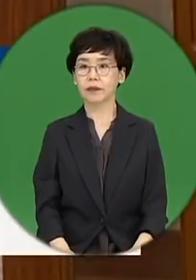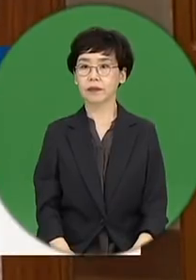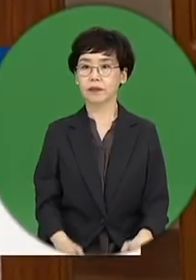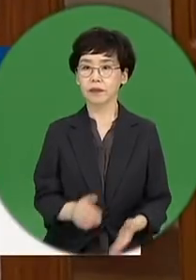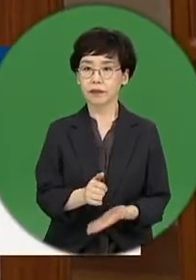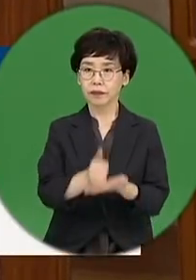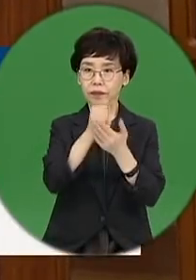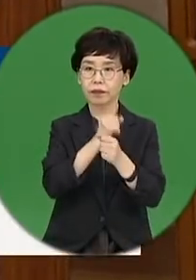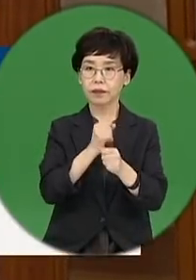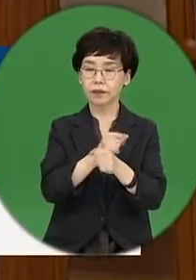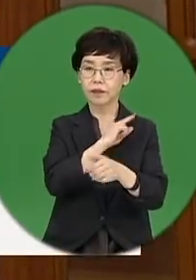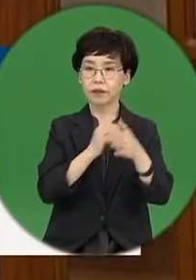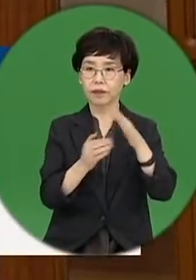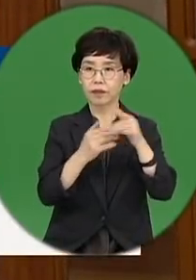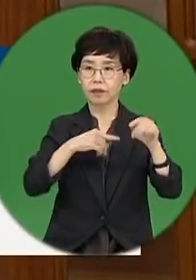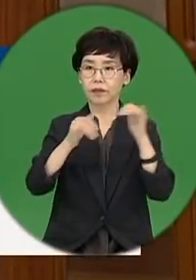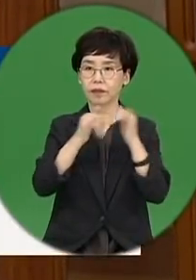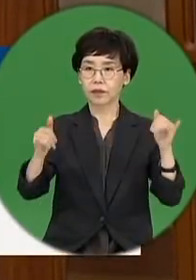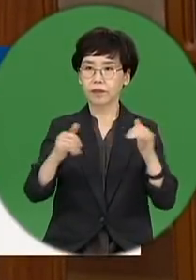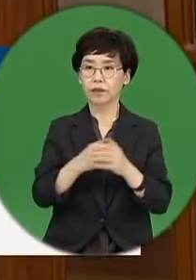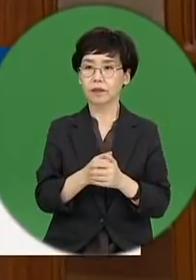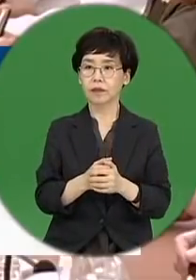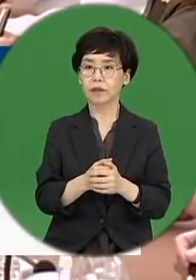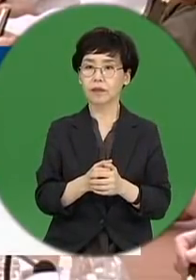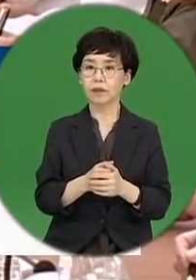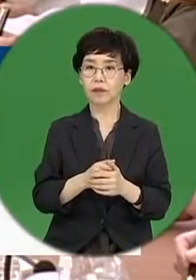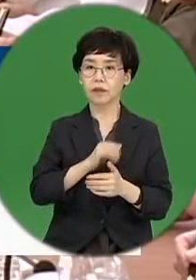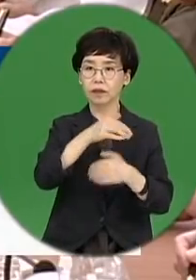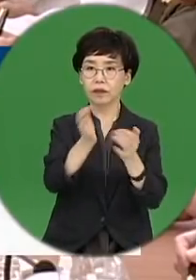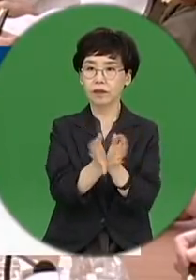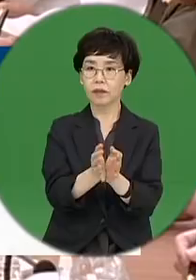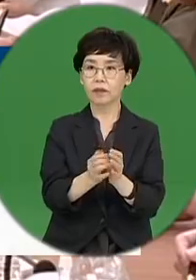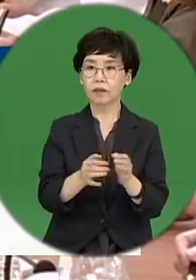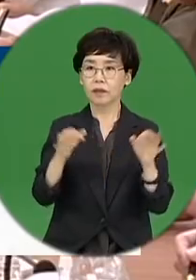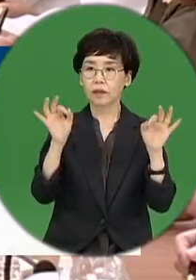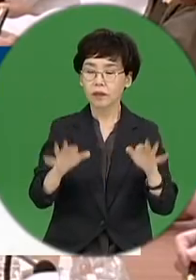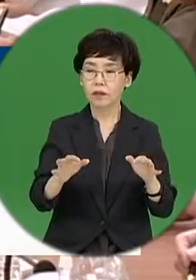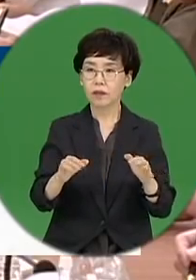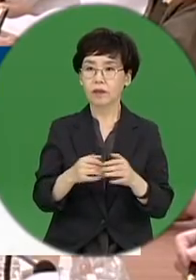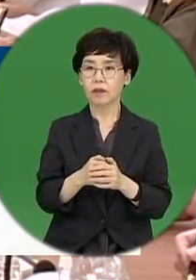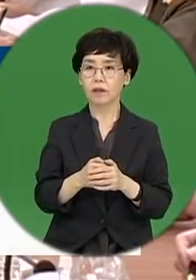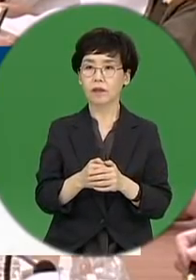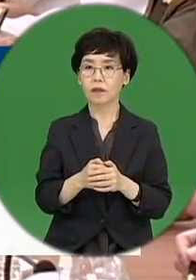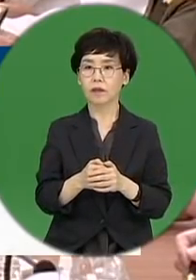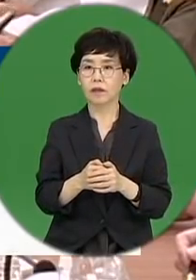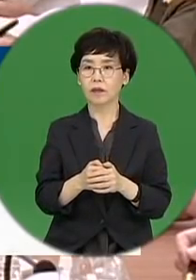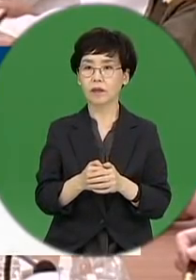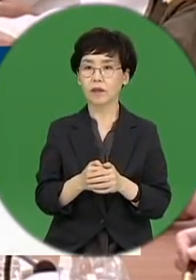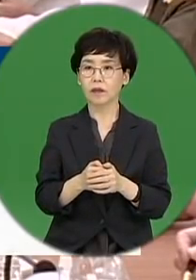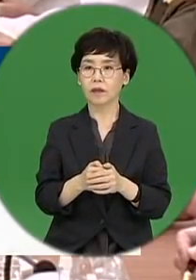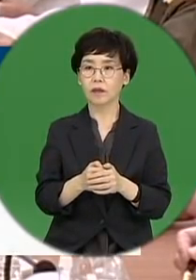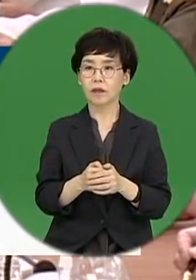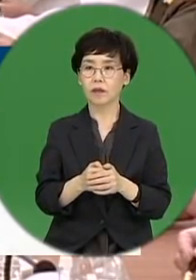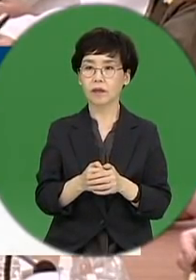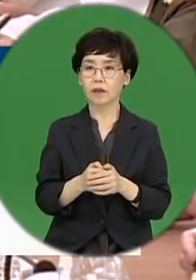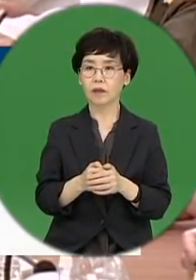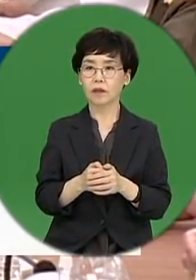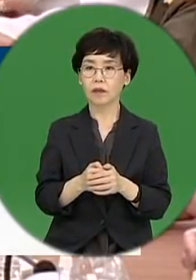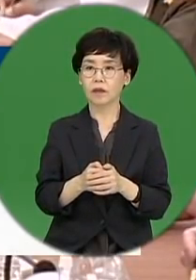경의하는 최고 령조자 동지께서는 우리 당에 있어서 순간도 소홀히 할 수 없는 중차대한